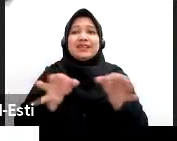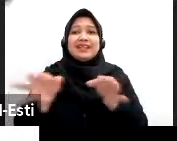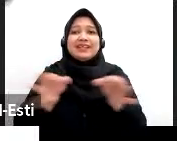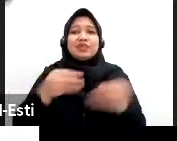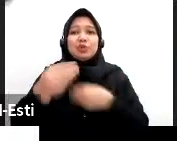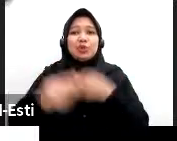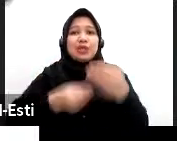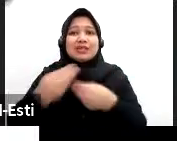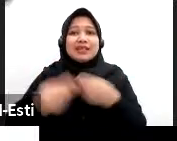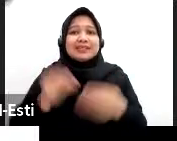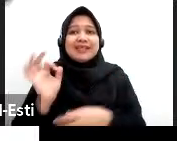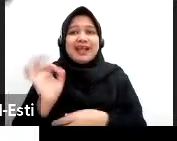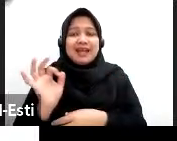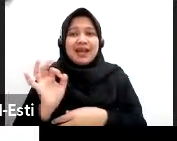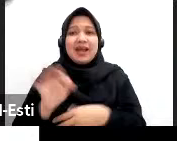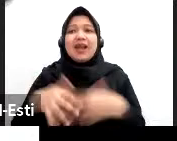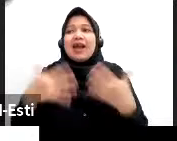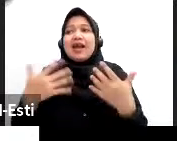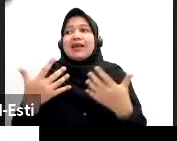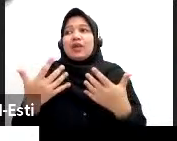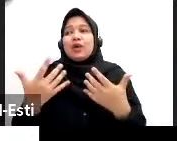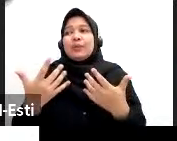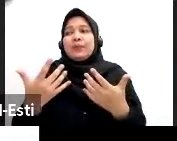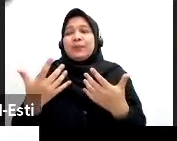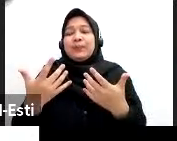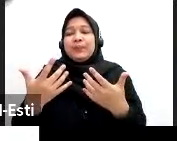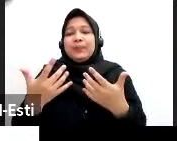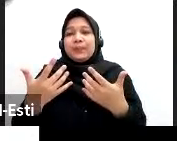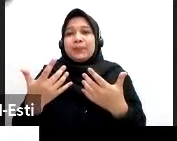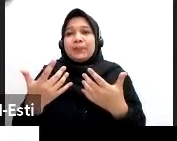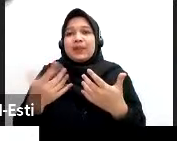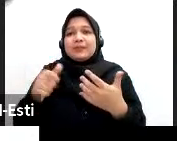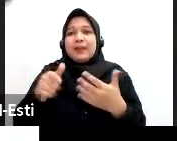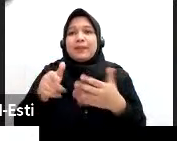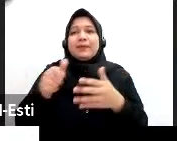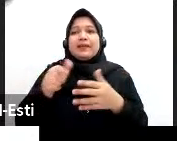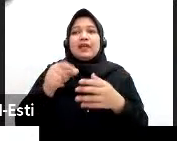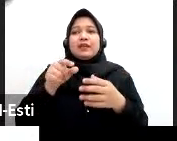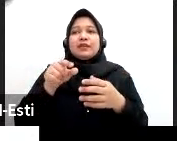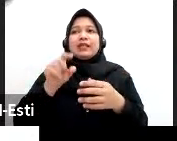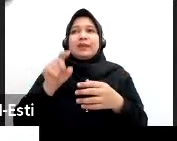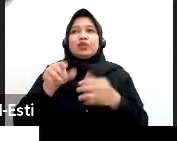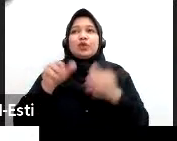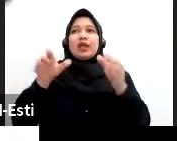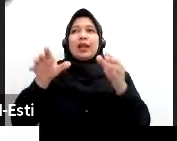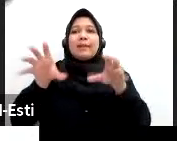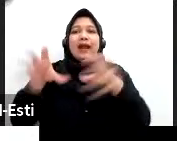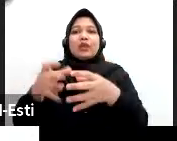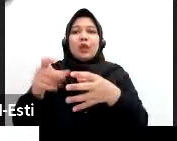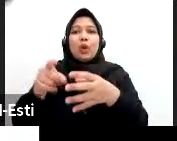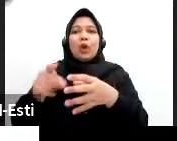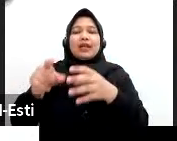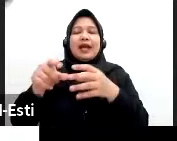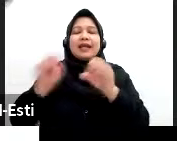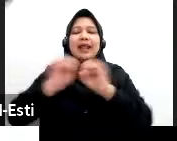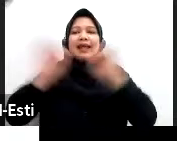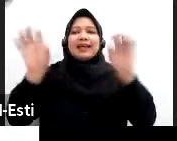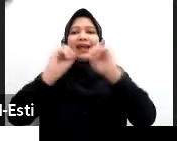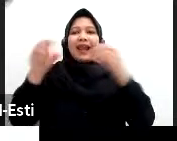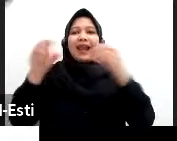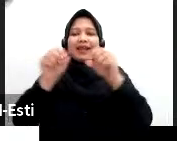Oh dia social commerce apapun kategorinya adalah iklan baris jadi dalam hal ini adalah